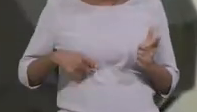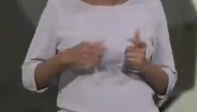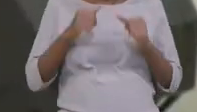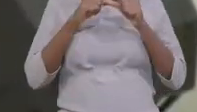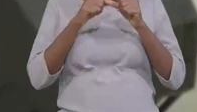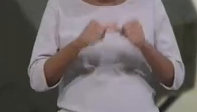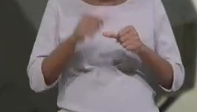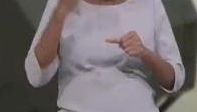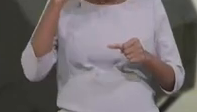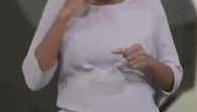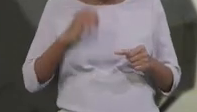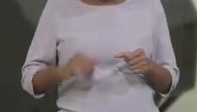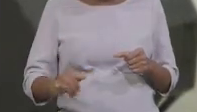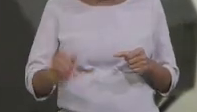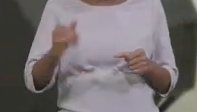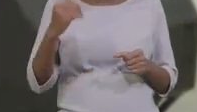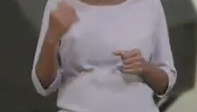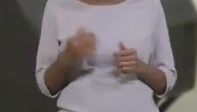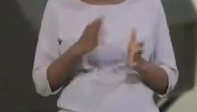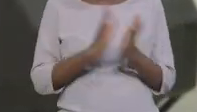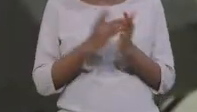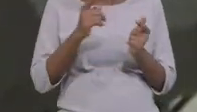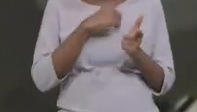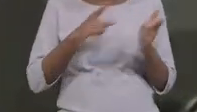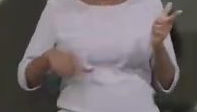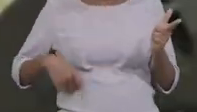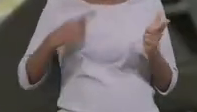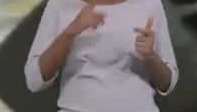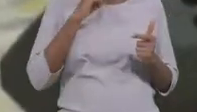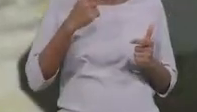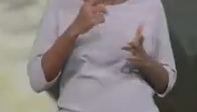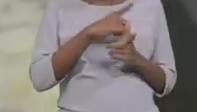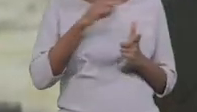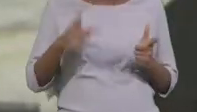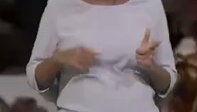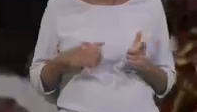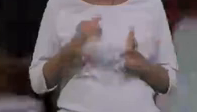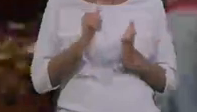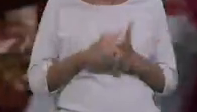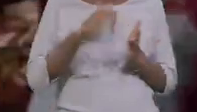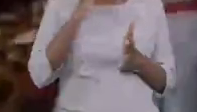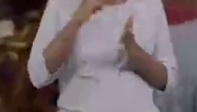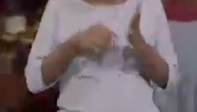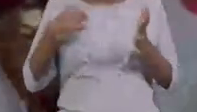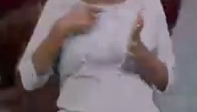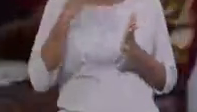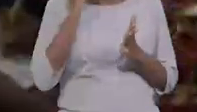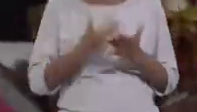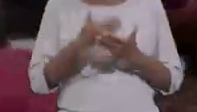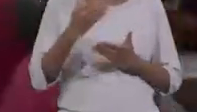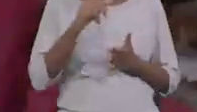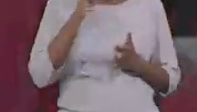Et sa vérité durera toujours. Louez l'Éternel. La vérité du Seigneur, c'est ce qu'il veut que